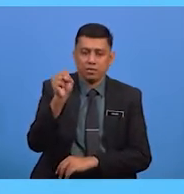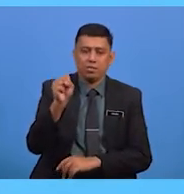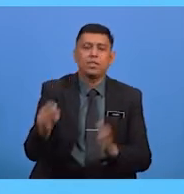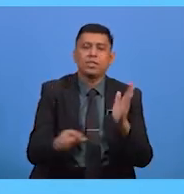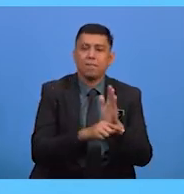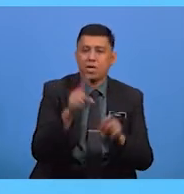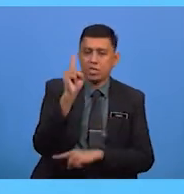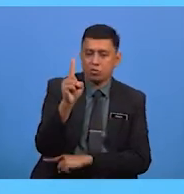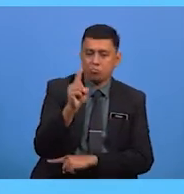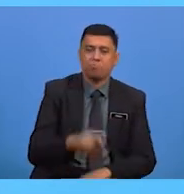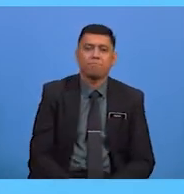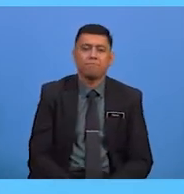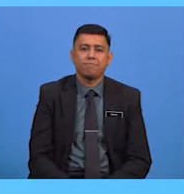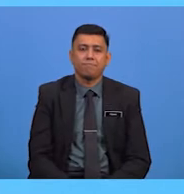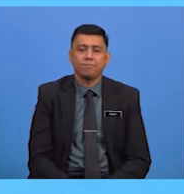indeks tambah 1.